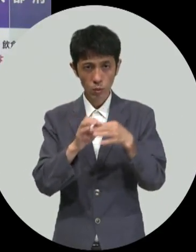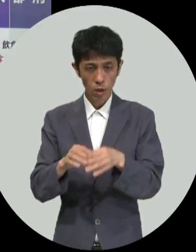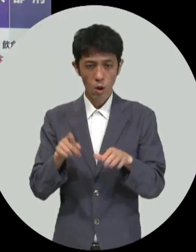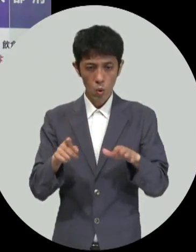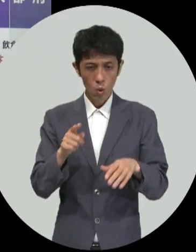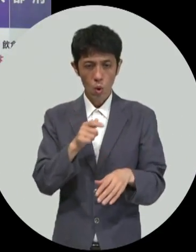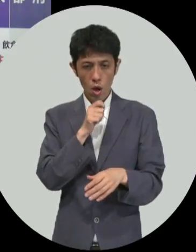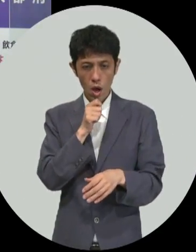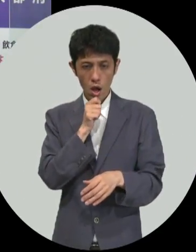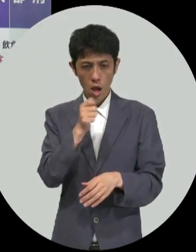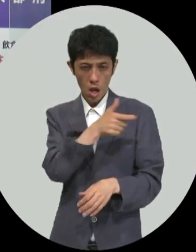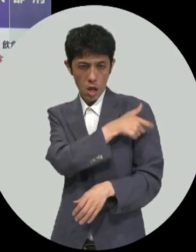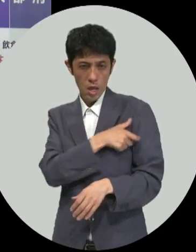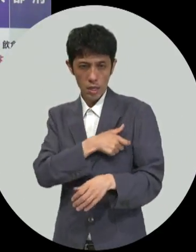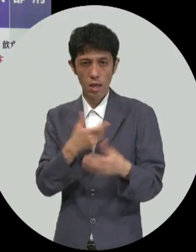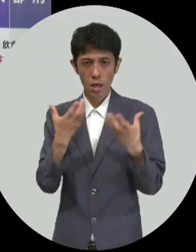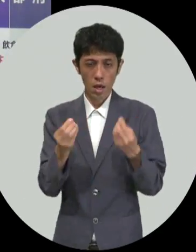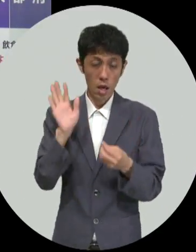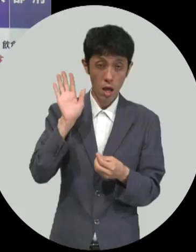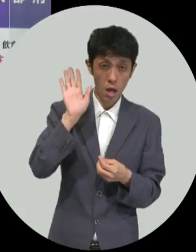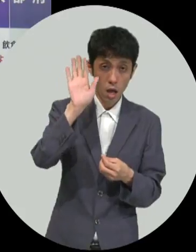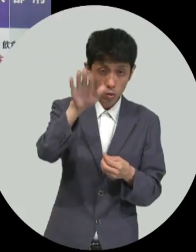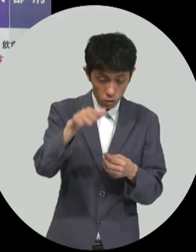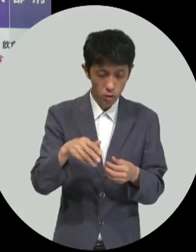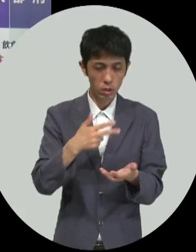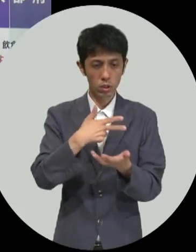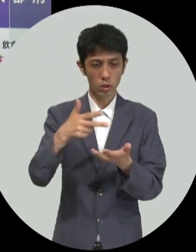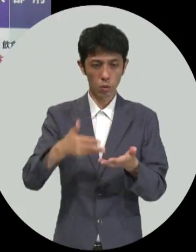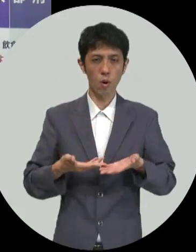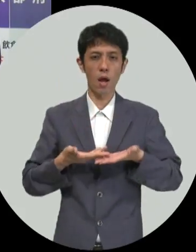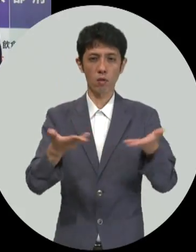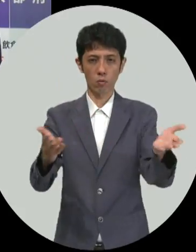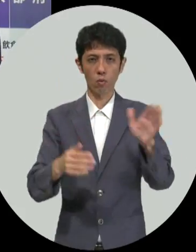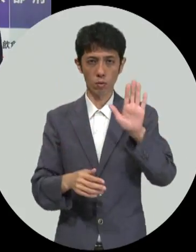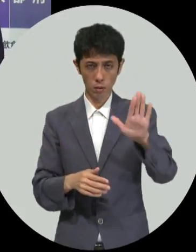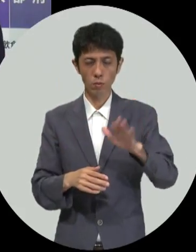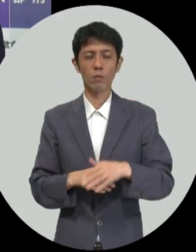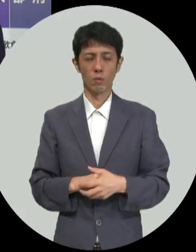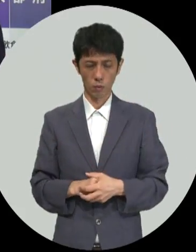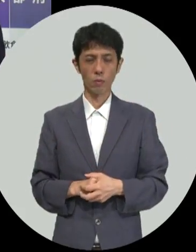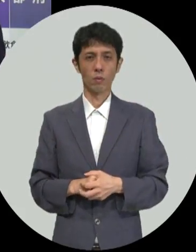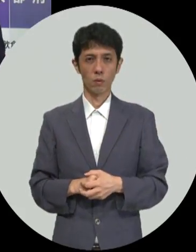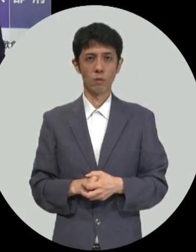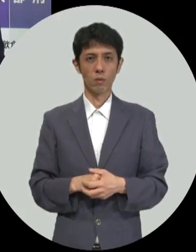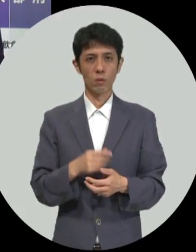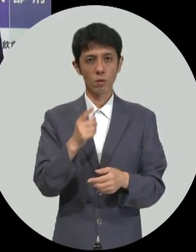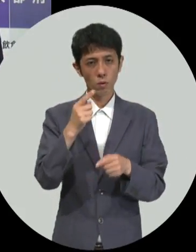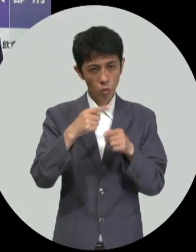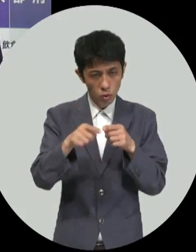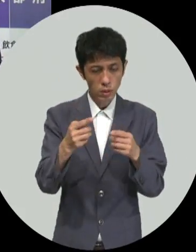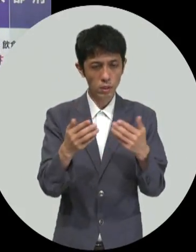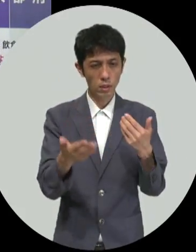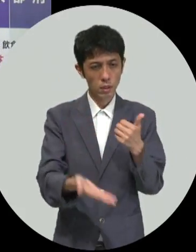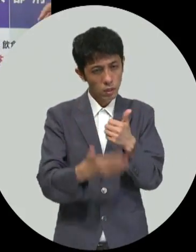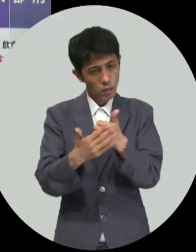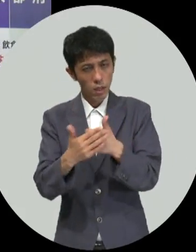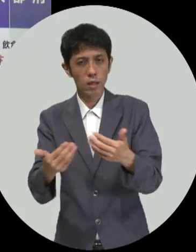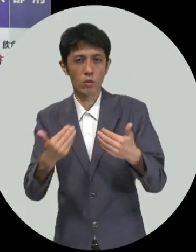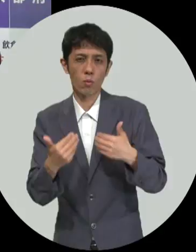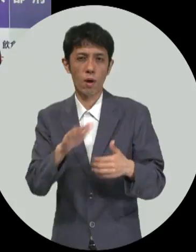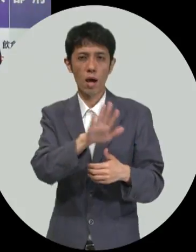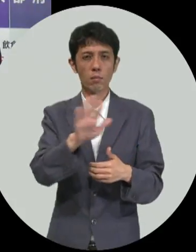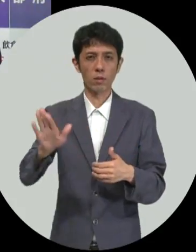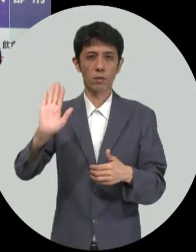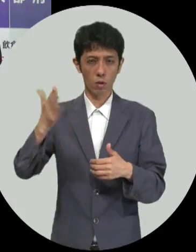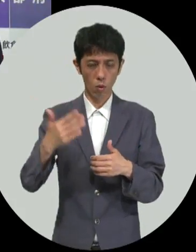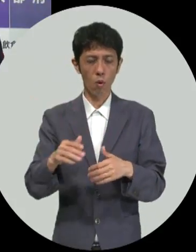見後にですね、広報課から資料配布をさせていただきます。まあ、一部少しこう手直しをするとか、そういうことはありましたが、特に大